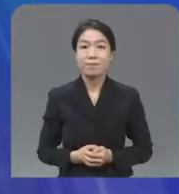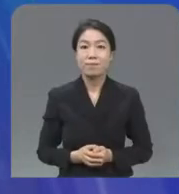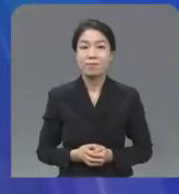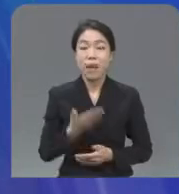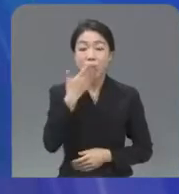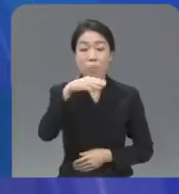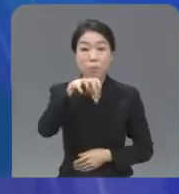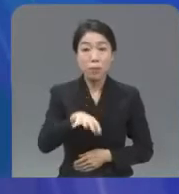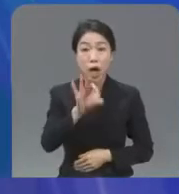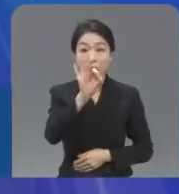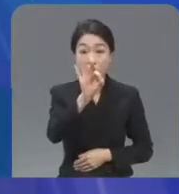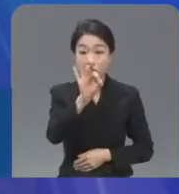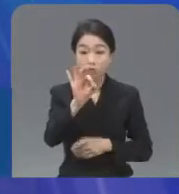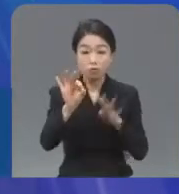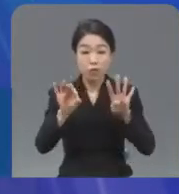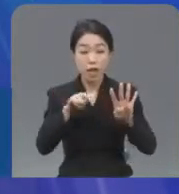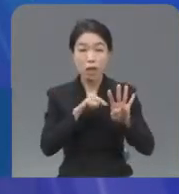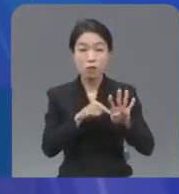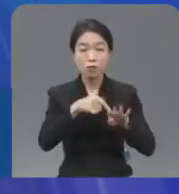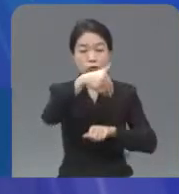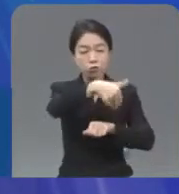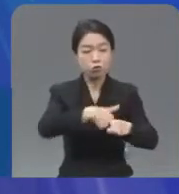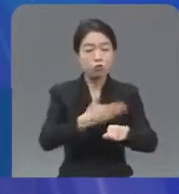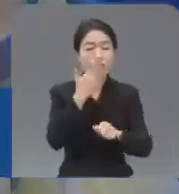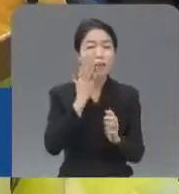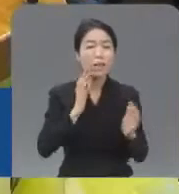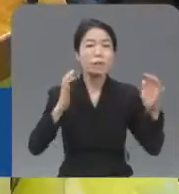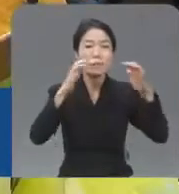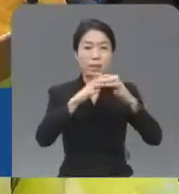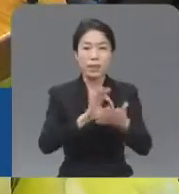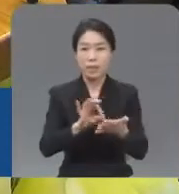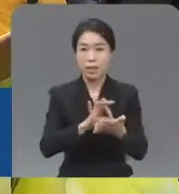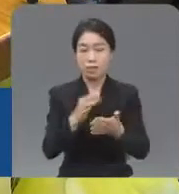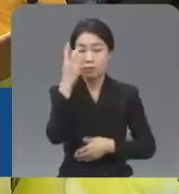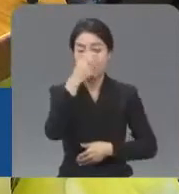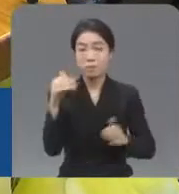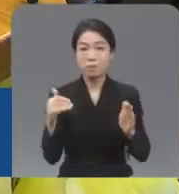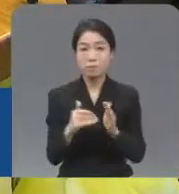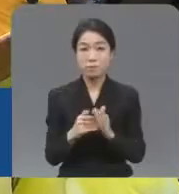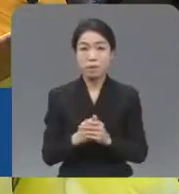외식업체 10곳 중 4곳은 수입 김치만 사용하는 것으로 조사됐습니다.